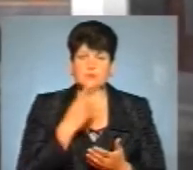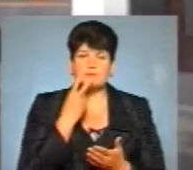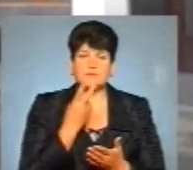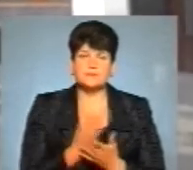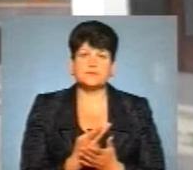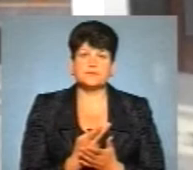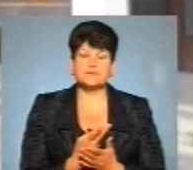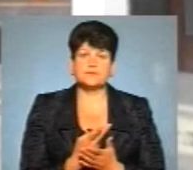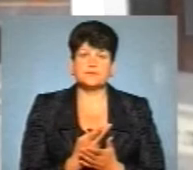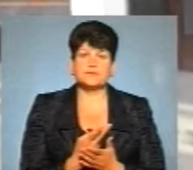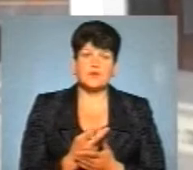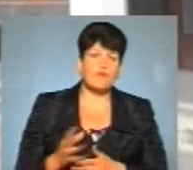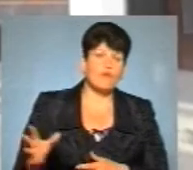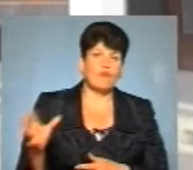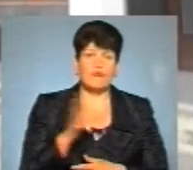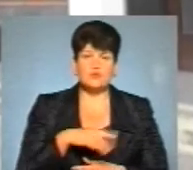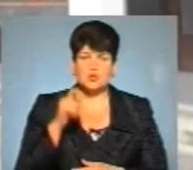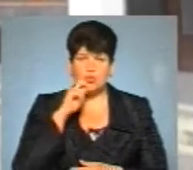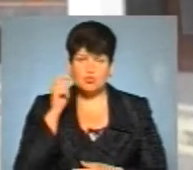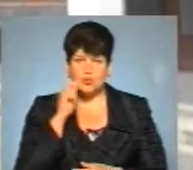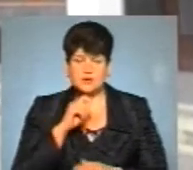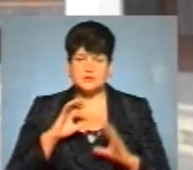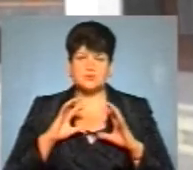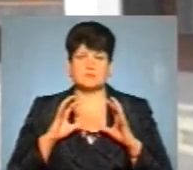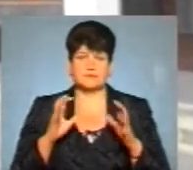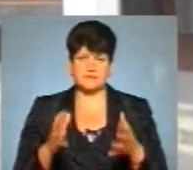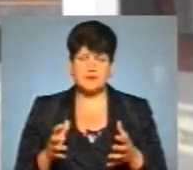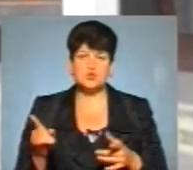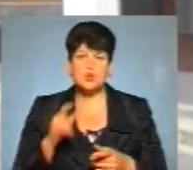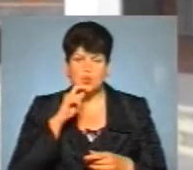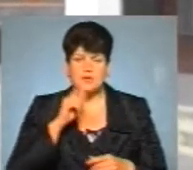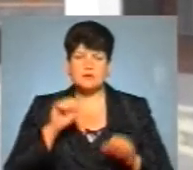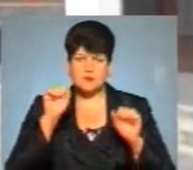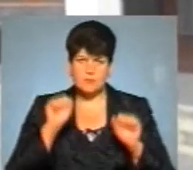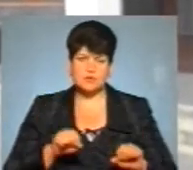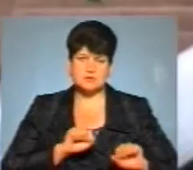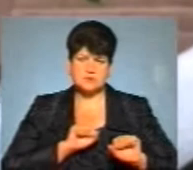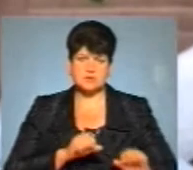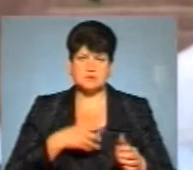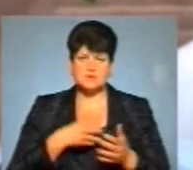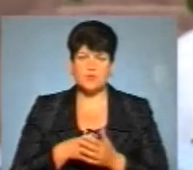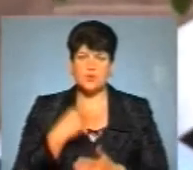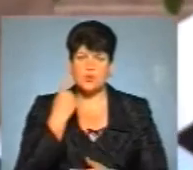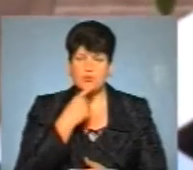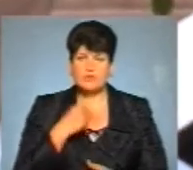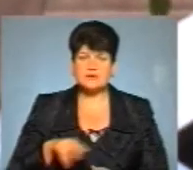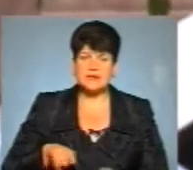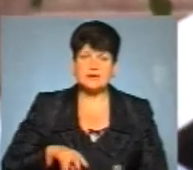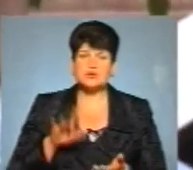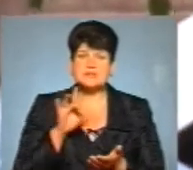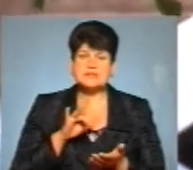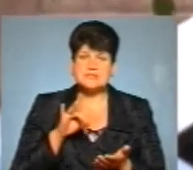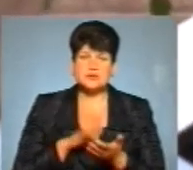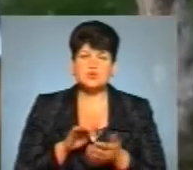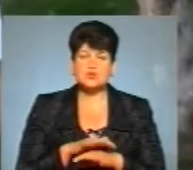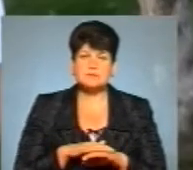продемонструвати всьому українському загалу, всьому світу, що українці здатні оборонити свою мову. Директор Центру суспільних